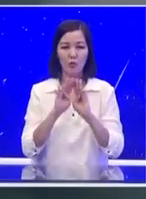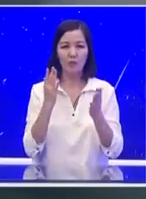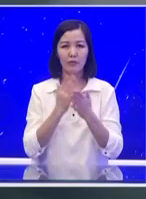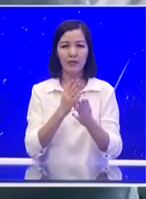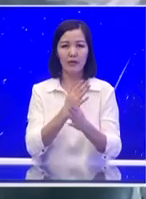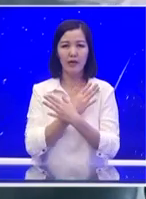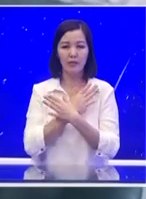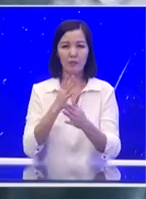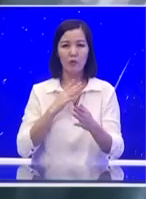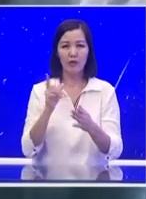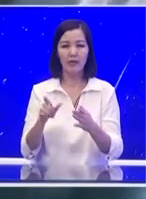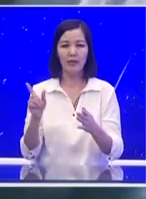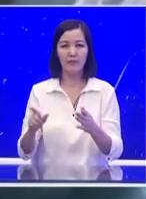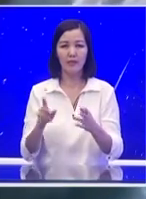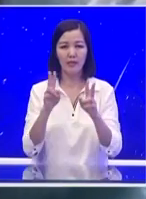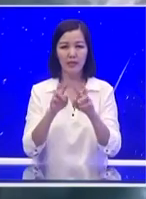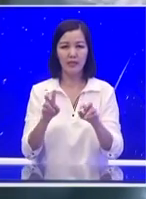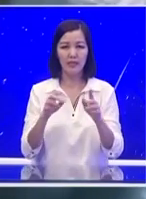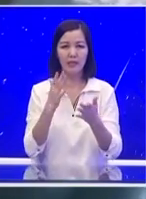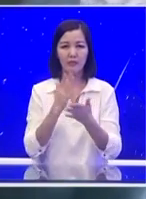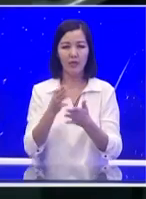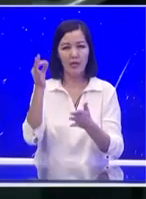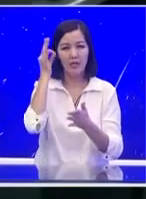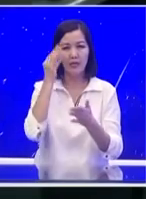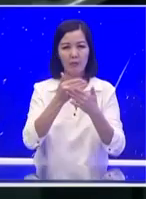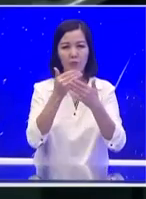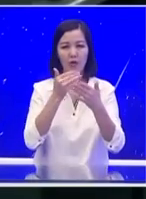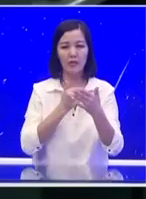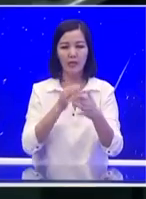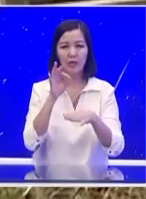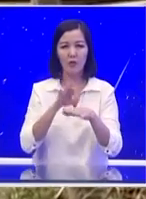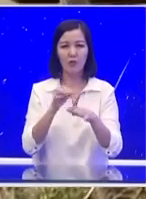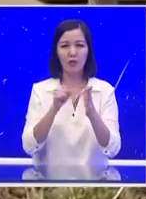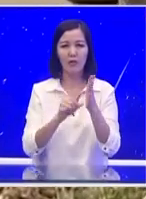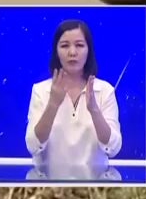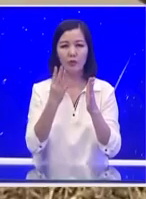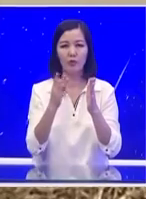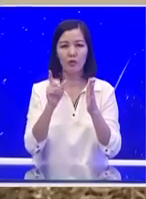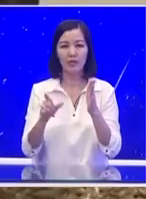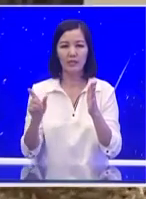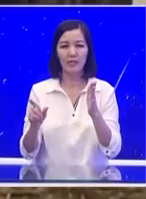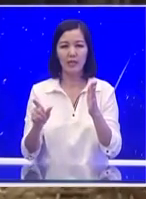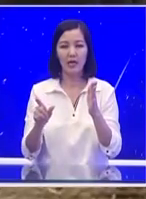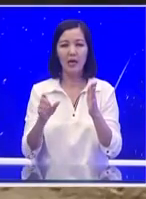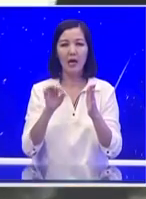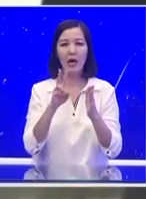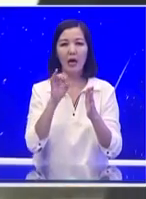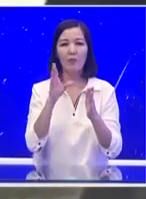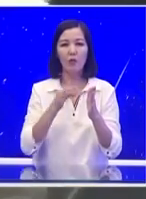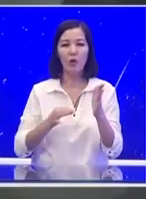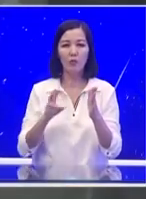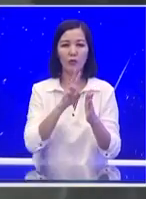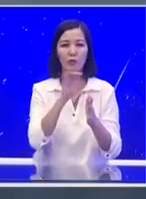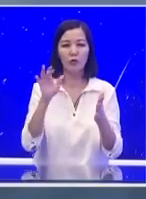адаммен байланыста болғандар да анықталуда. Еске салайық, бұған дейін тәж-тажалдан 64 жастағы Ақмола облысының және